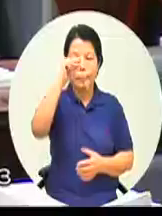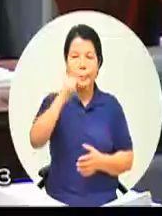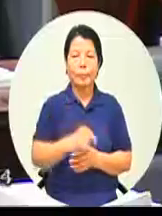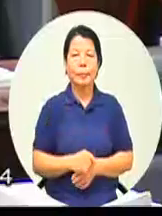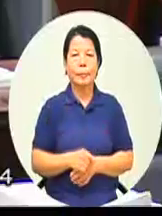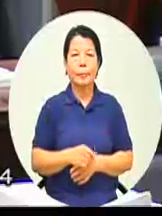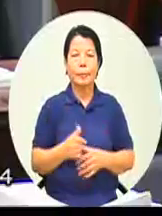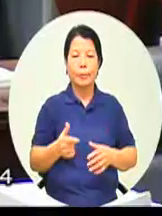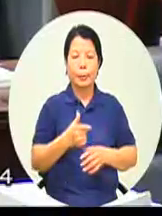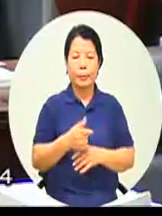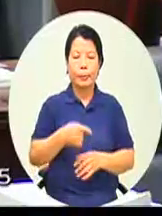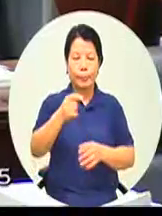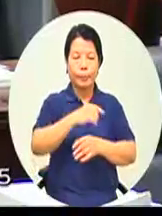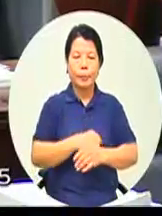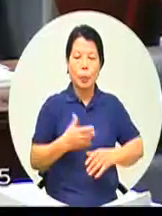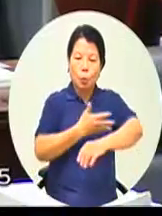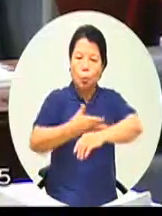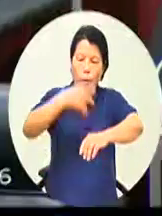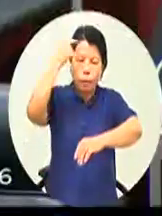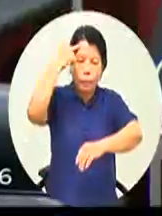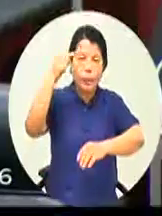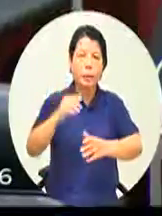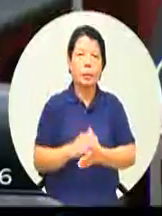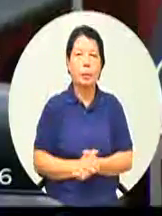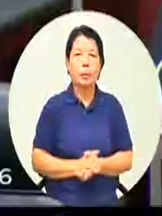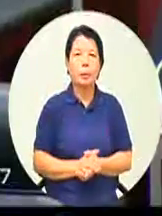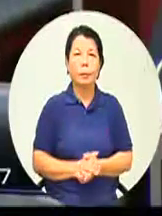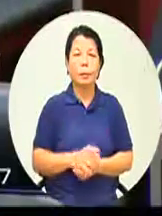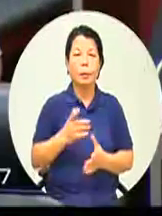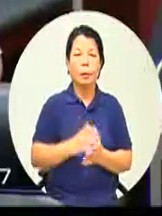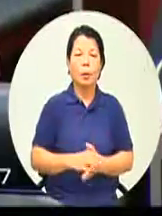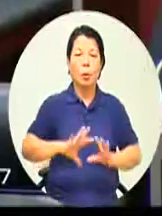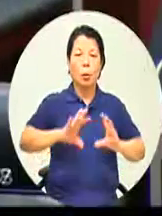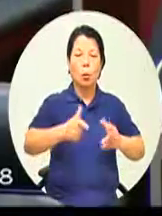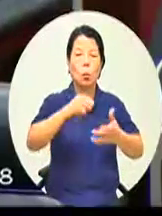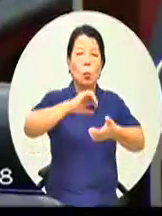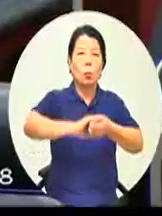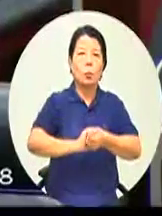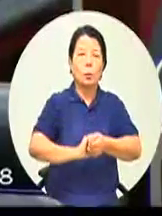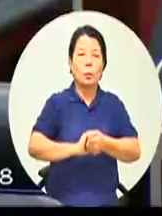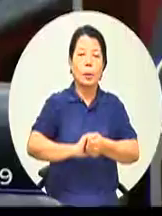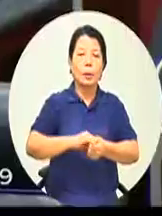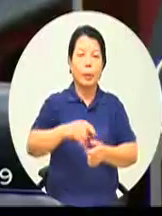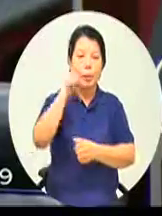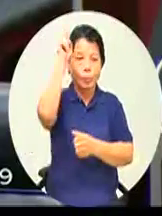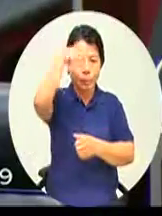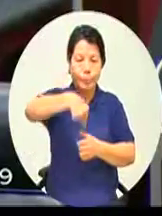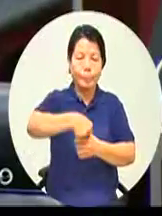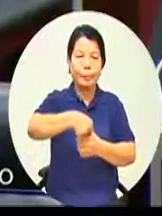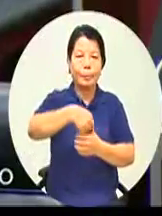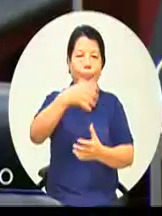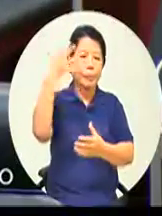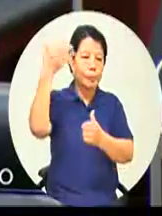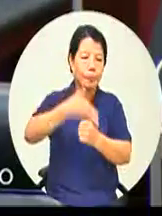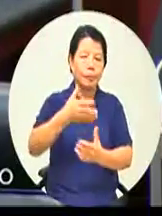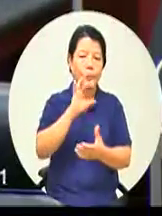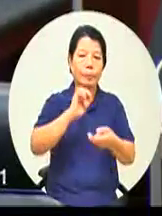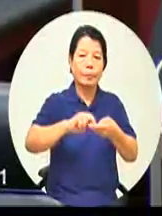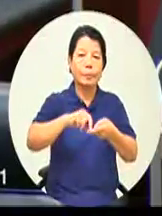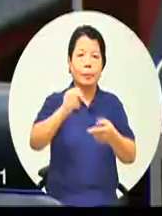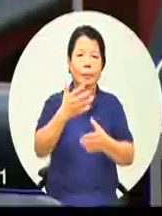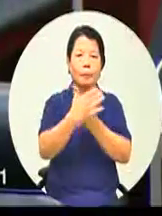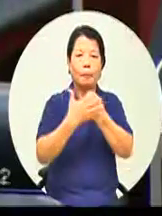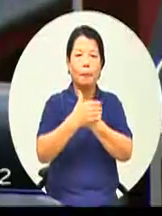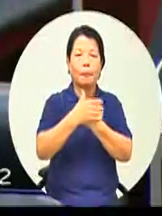我们也都了解，这个凤鼻头国定遗址是一个我们的宝，我们的宝，之